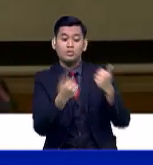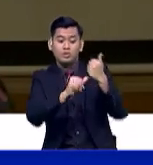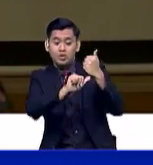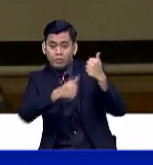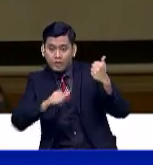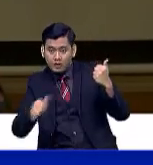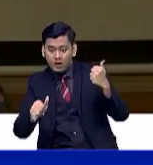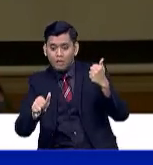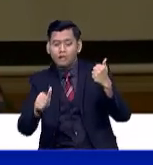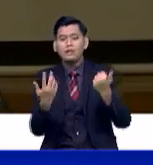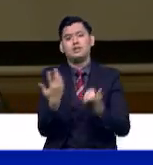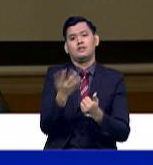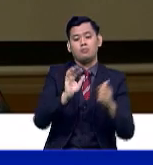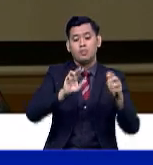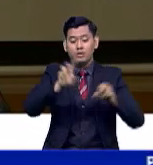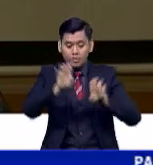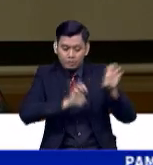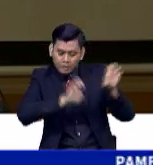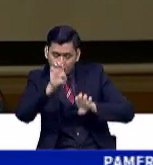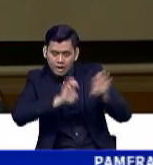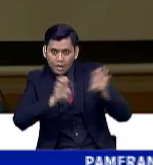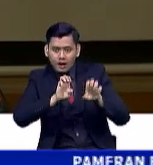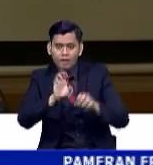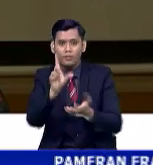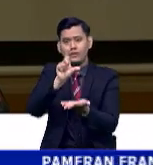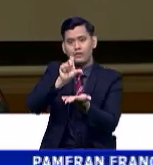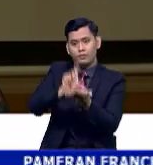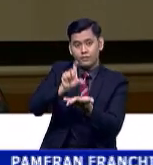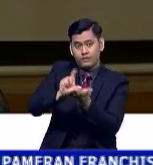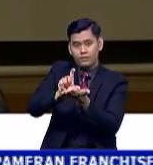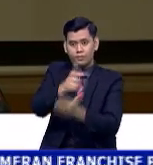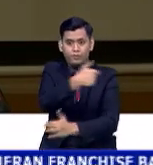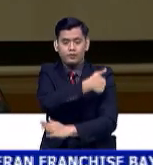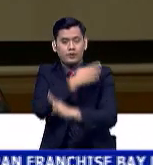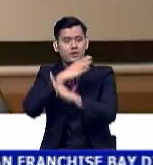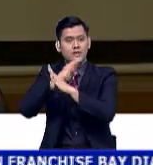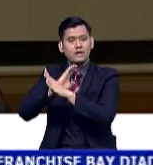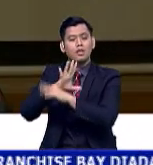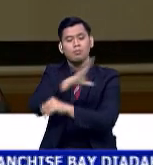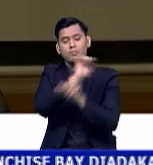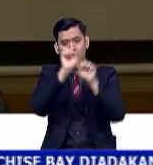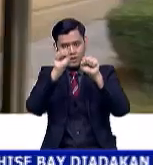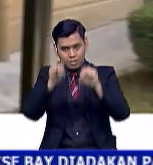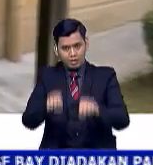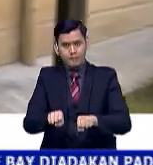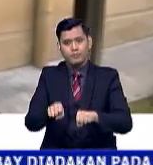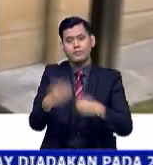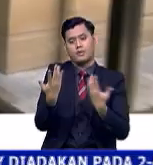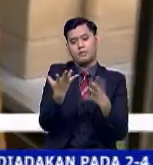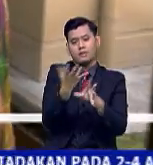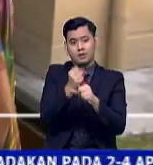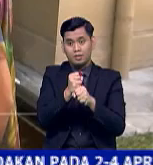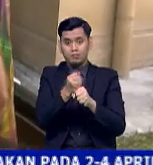NPRA, boleh membuat keputusan untuk menasihatkan menteri-menteri sama ada kita teruskan ataupun tidak.